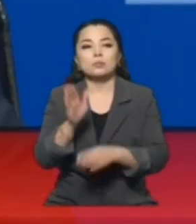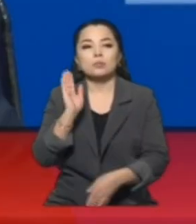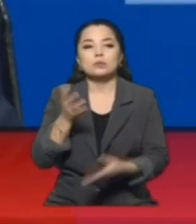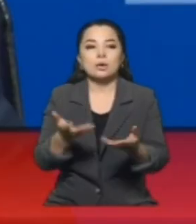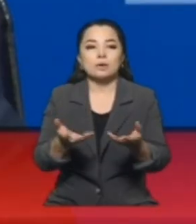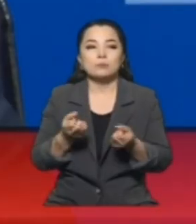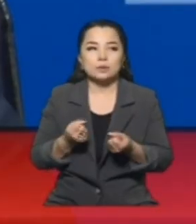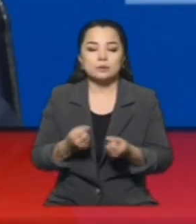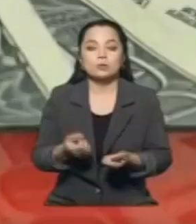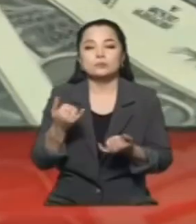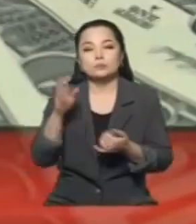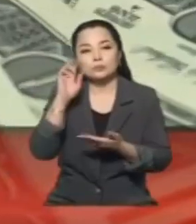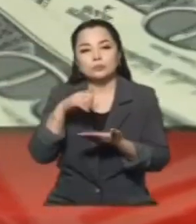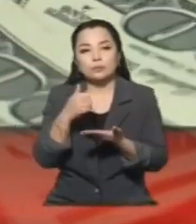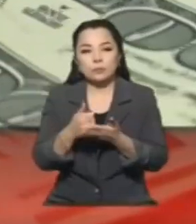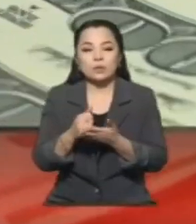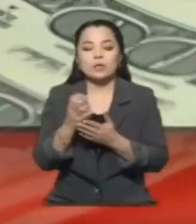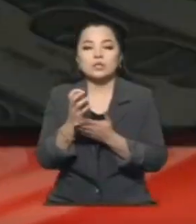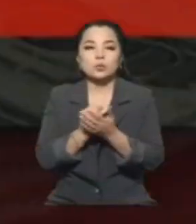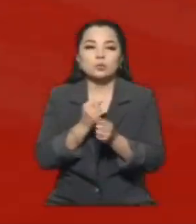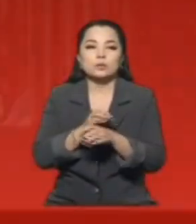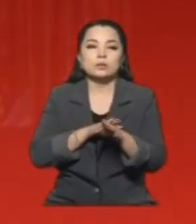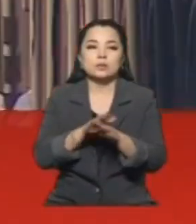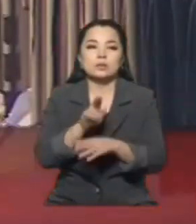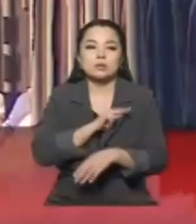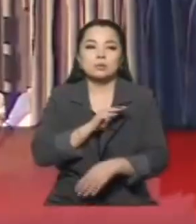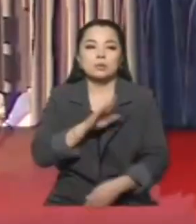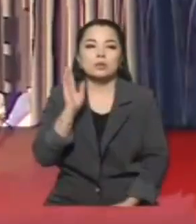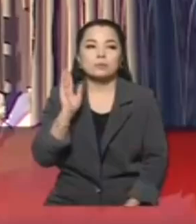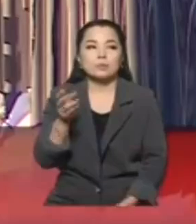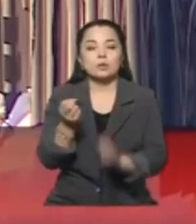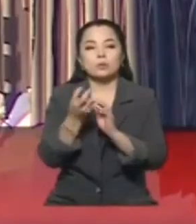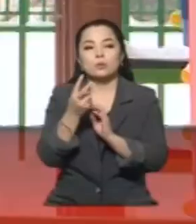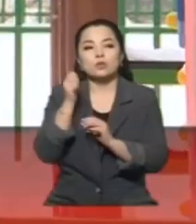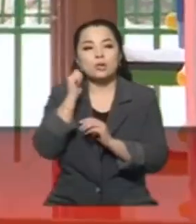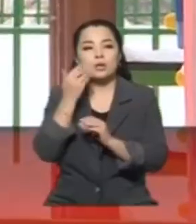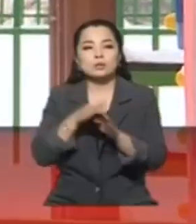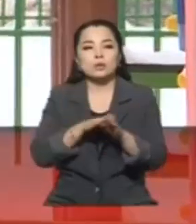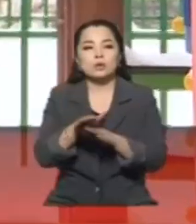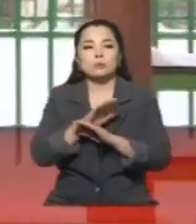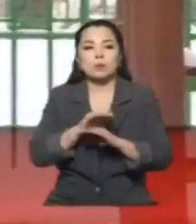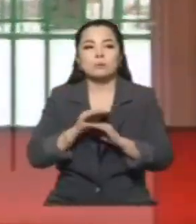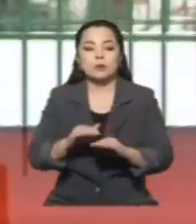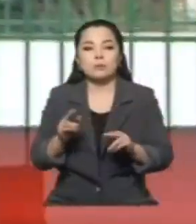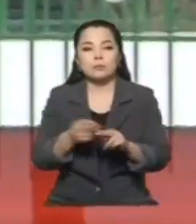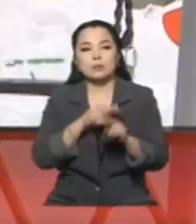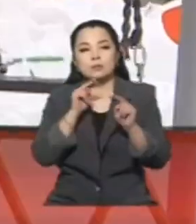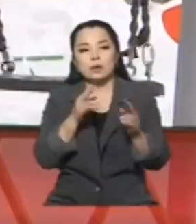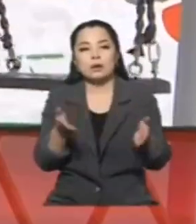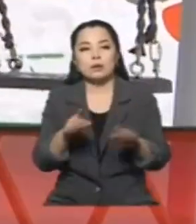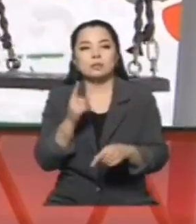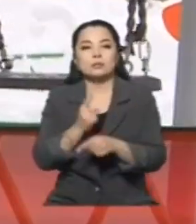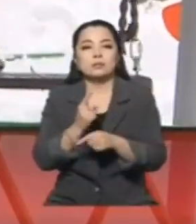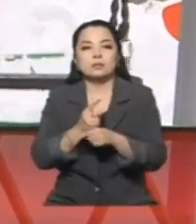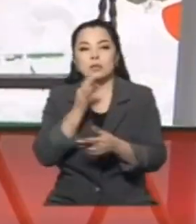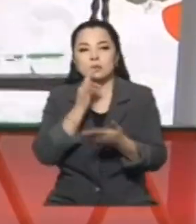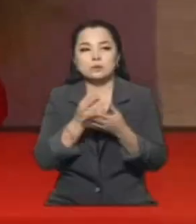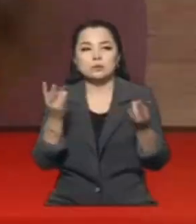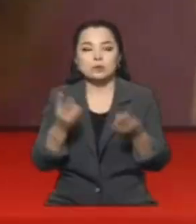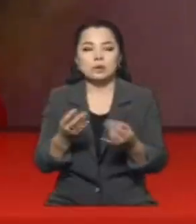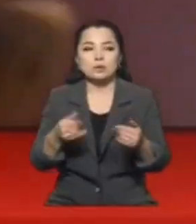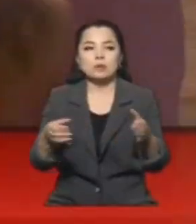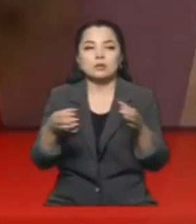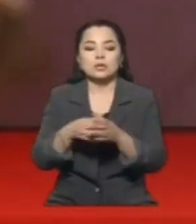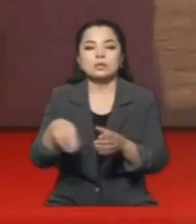Үкіметте ресурстар мен құралдар жеткілікті. 12 жасқа толмаған баланы қараусыз қалдыруға тыйым салу керек.